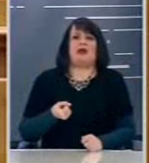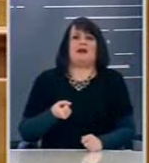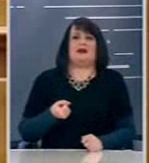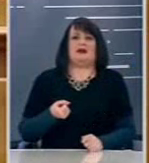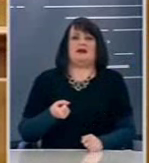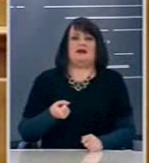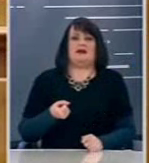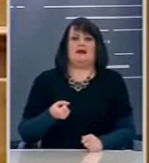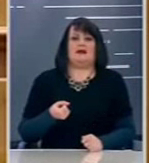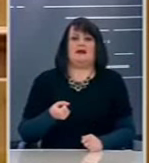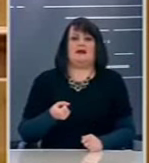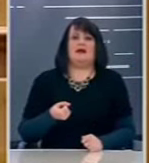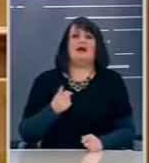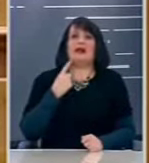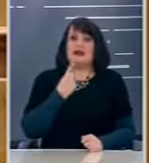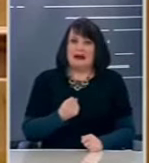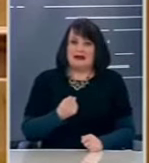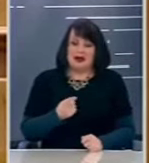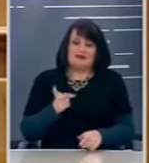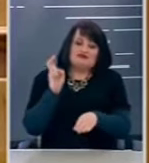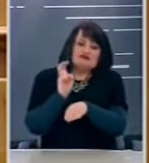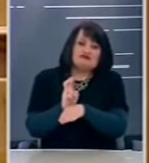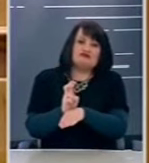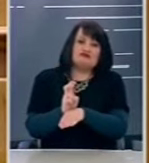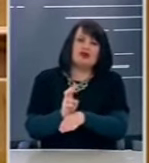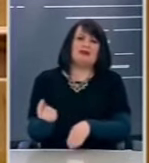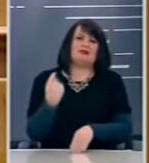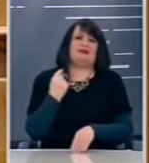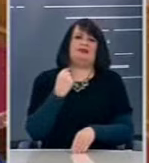σας τα αυγά σε ένα καλάθι, ότι θα αποτύχουν.